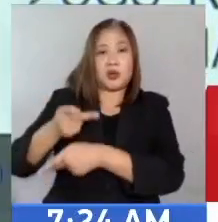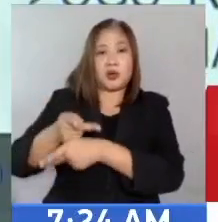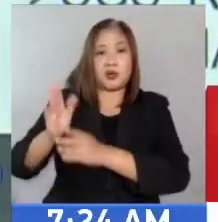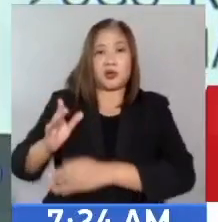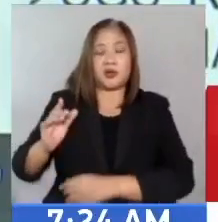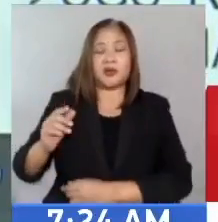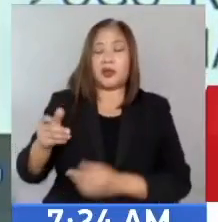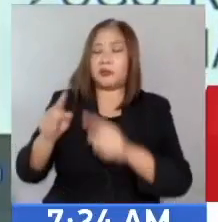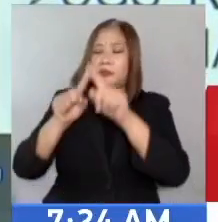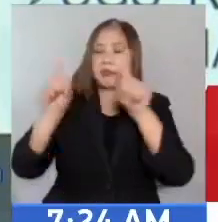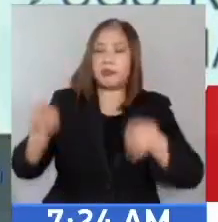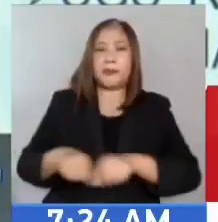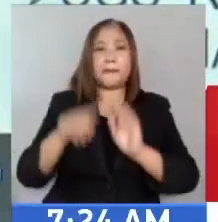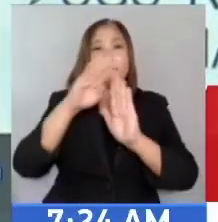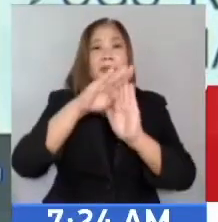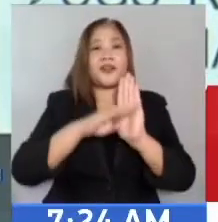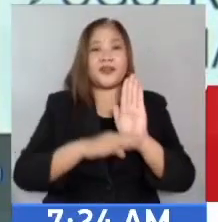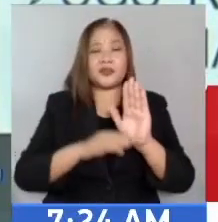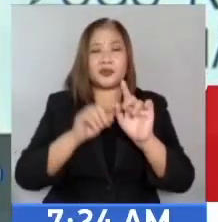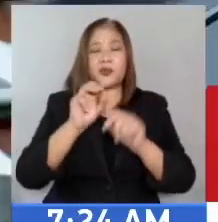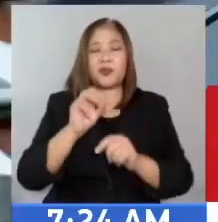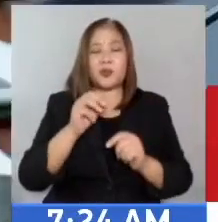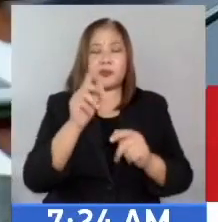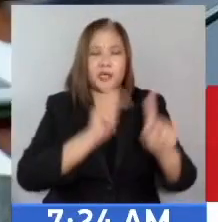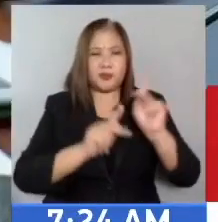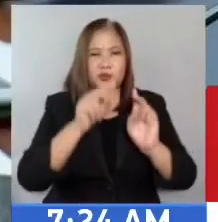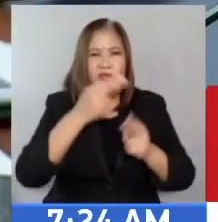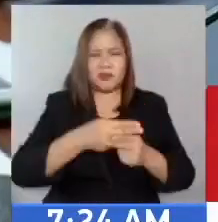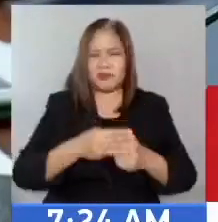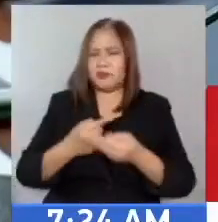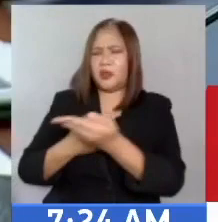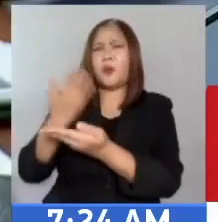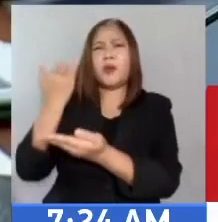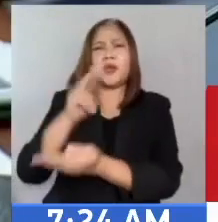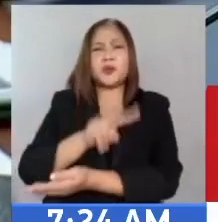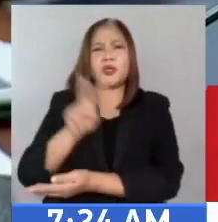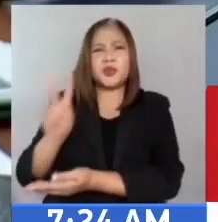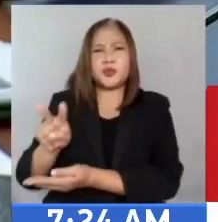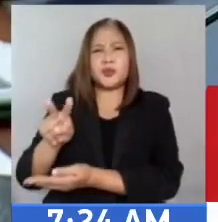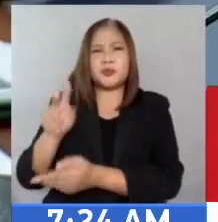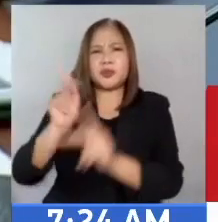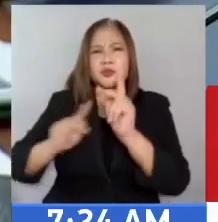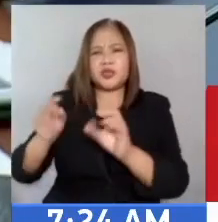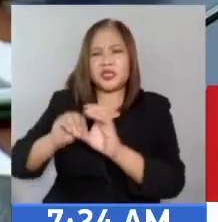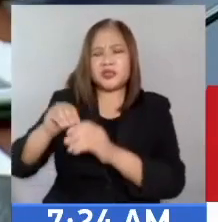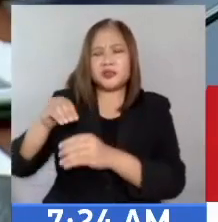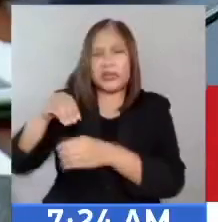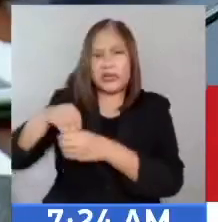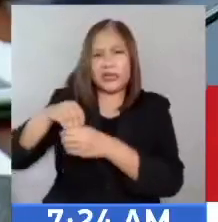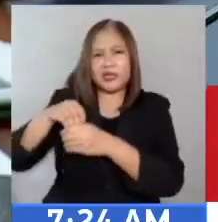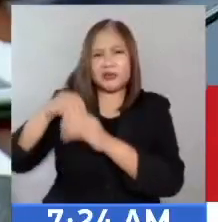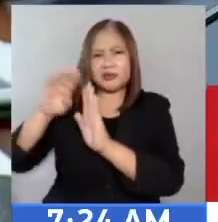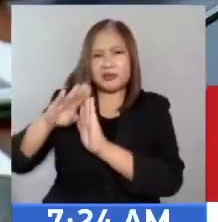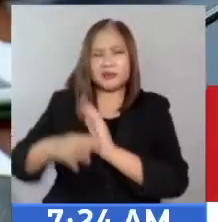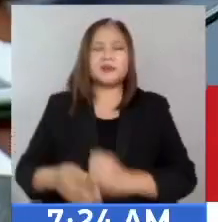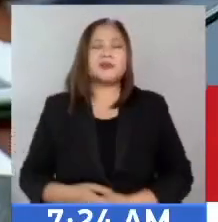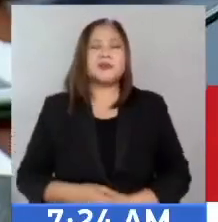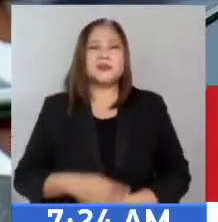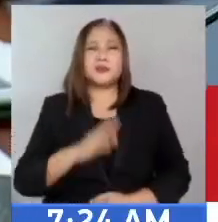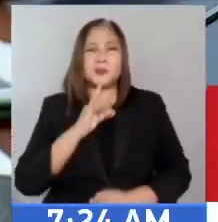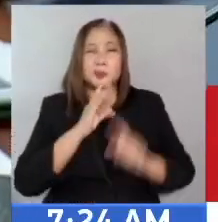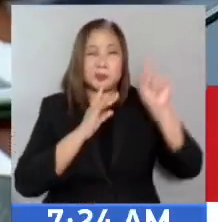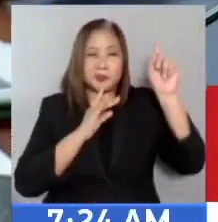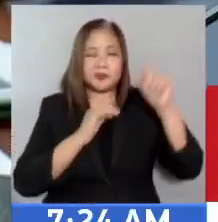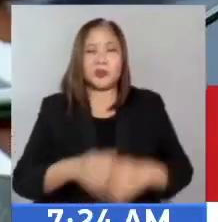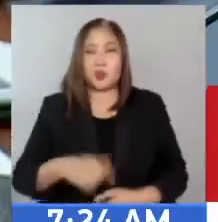saan 22 lang ang nakalista. Hindi ka pumunta doon physically para to inspect. You did not do that. Yan nga sir, you're under